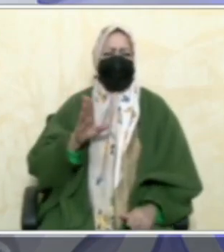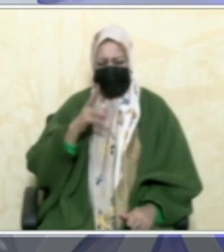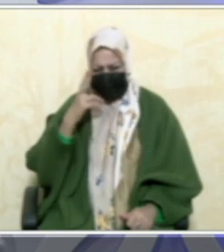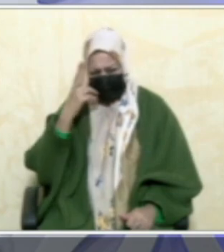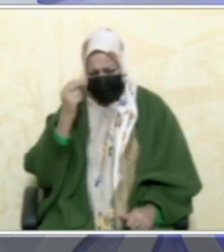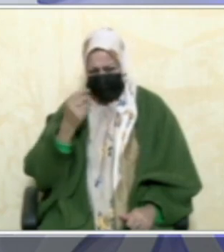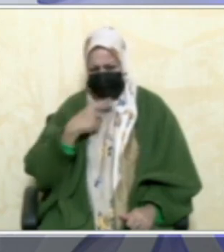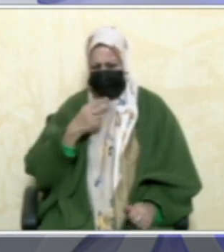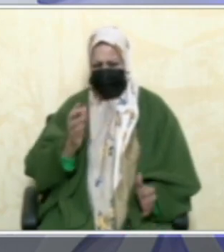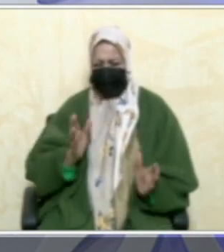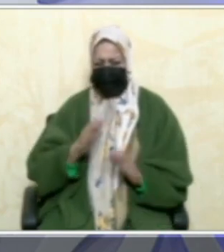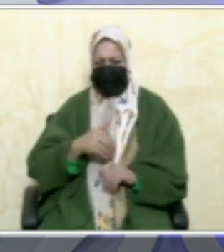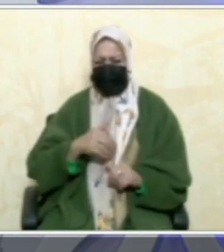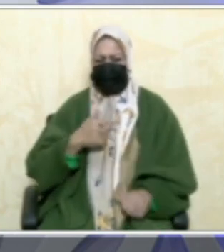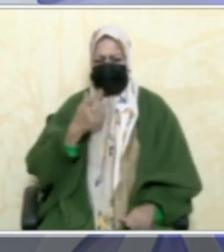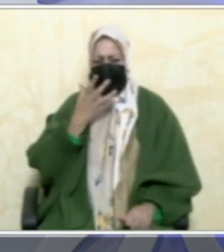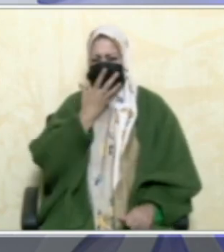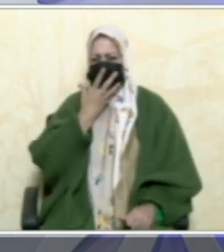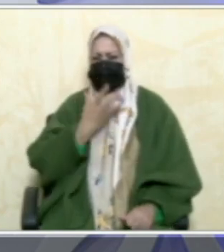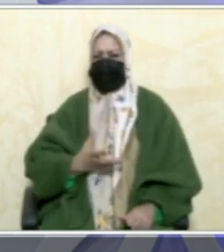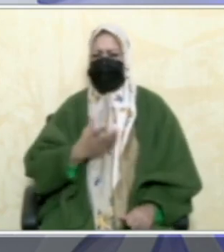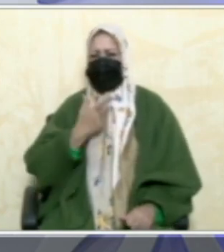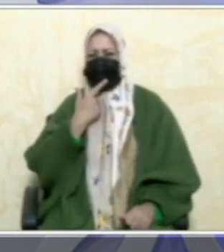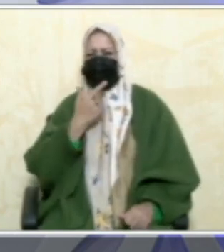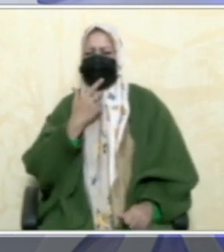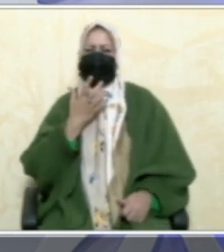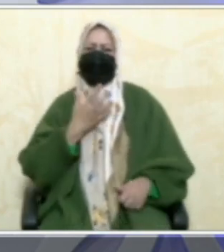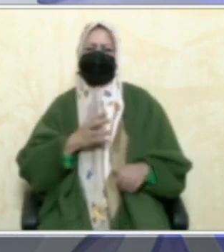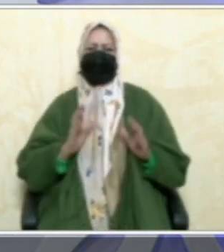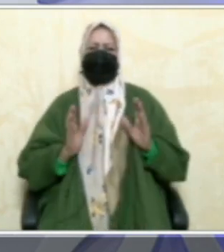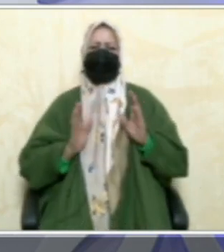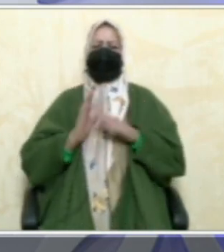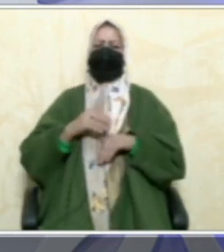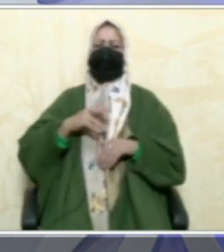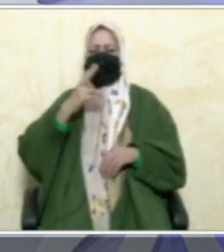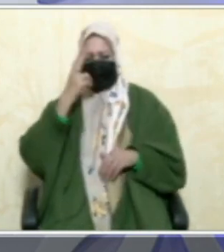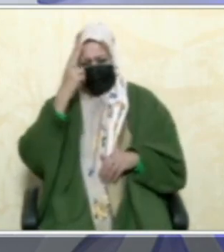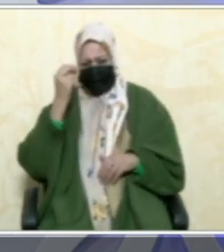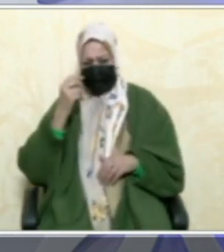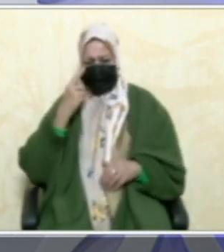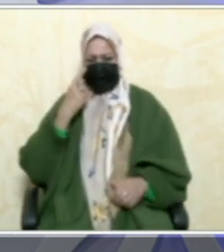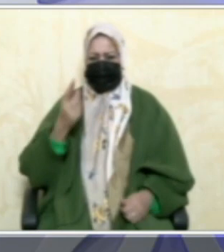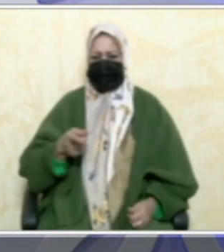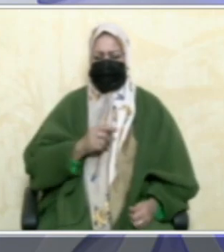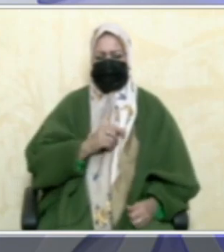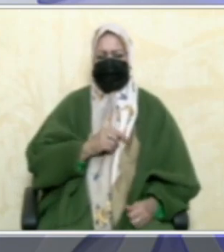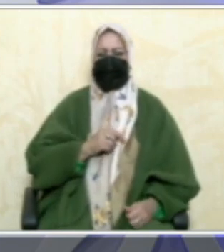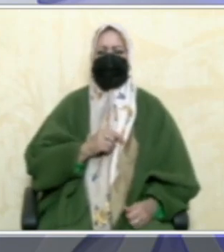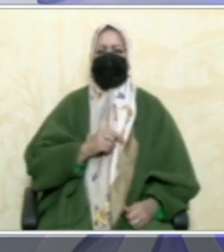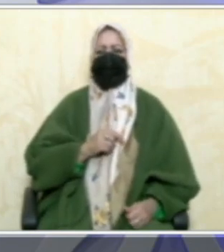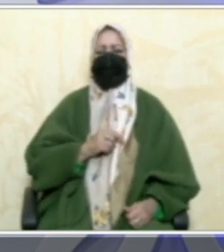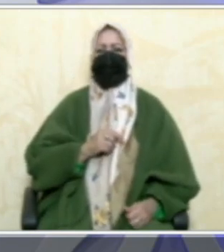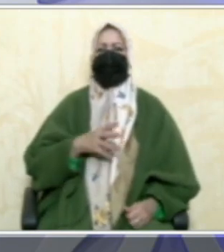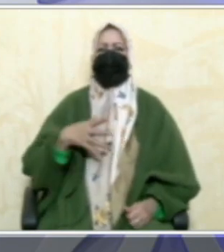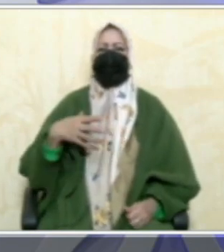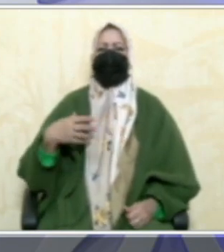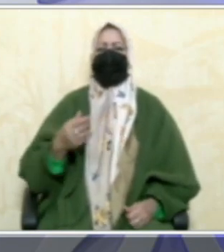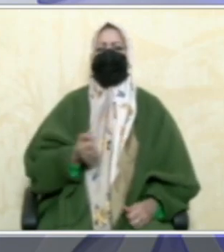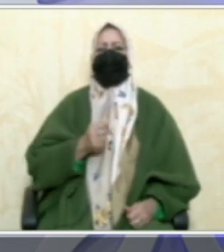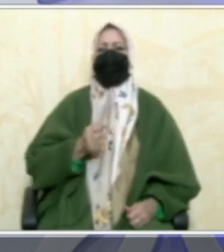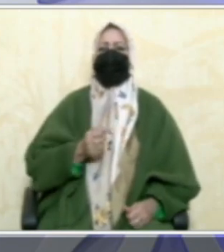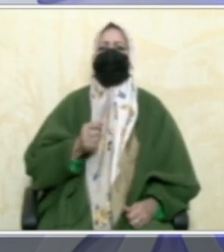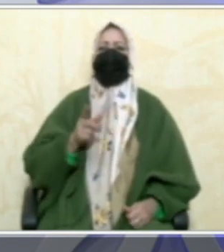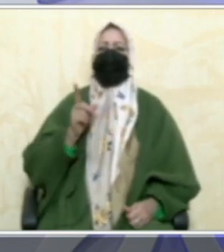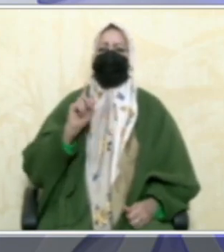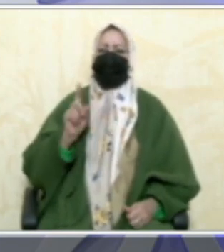ضد اليهود ولا ضد الدولة هذه المغتصبة. وبالتالي ينبغي للمسلم أن يتنبه ولا يكون